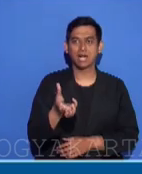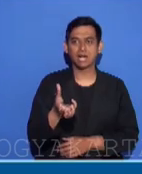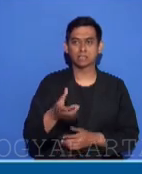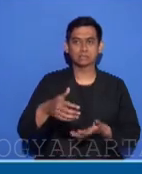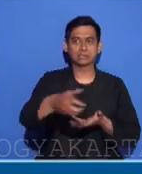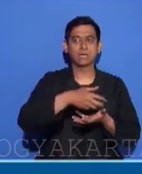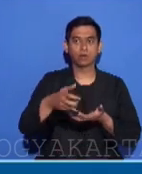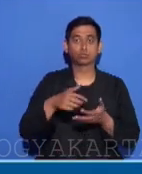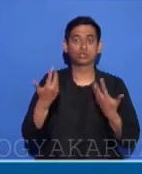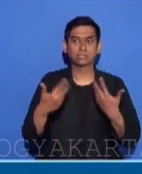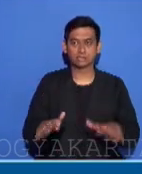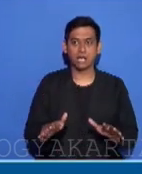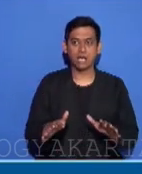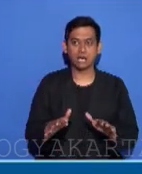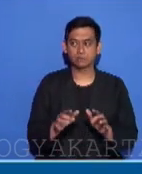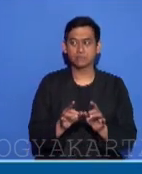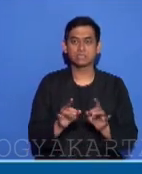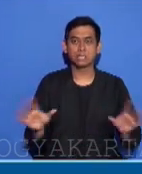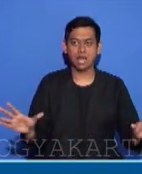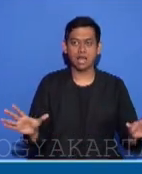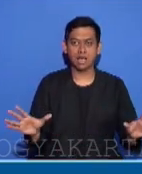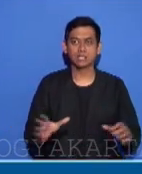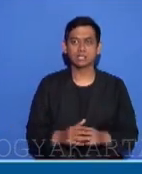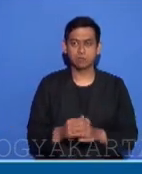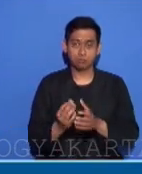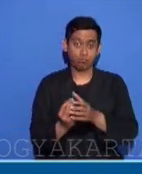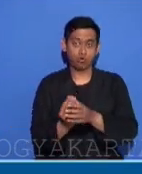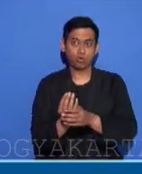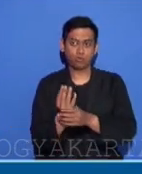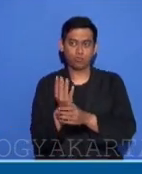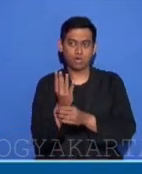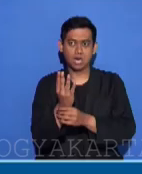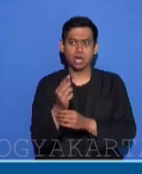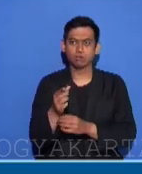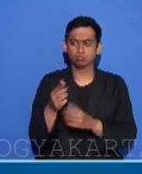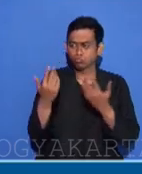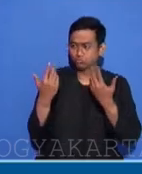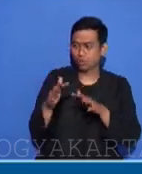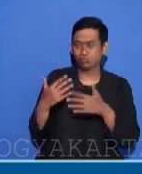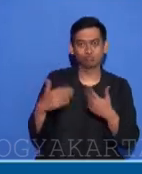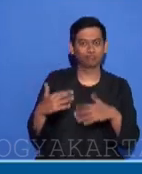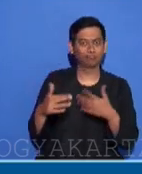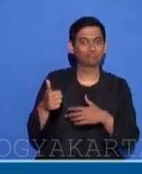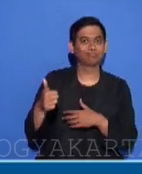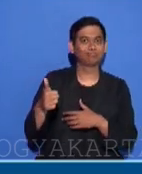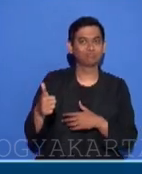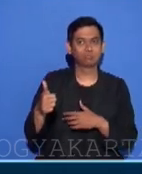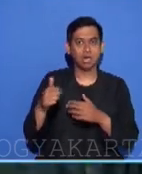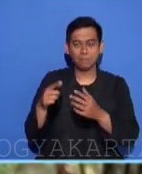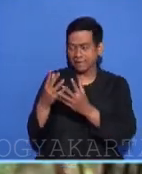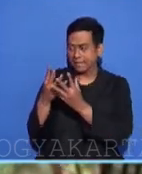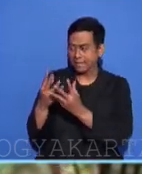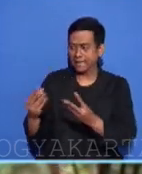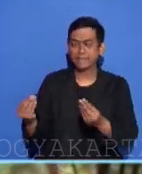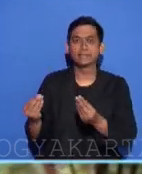dipun pisahaken ing antawisipun Wiji kalian kulitipun wijinipun Kang Wini sawetawis kulitipun dipun P garing